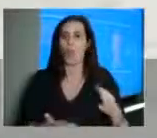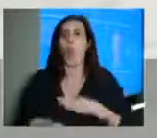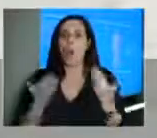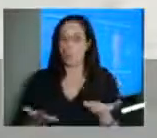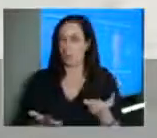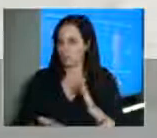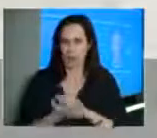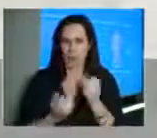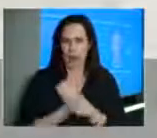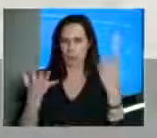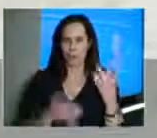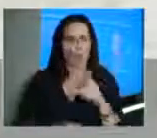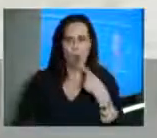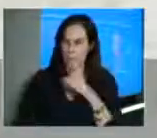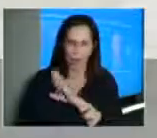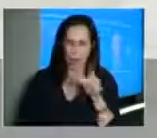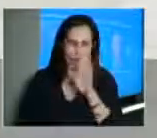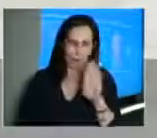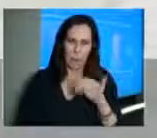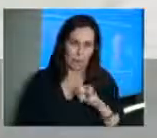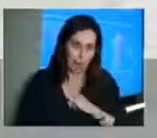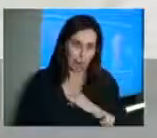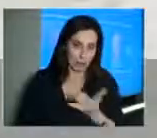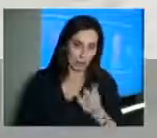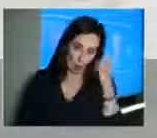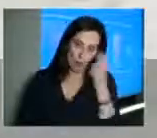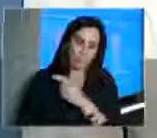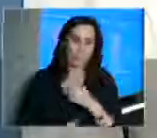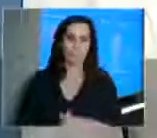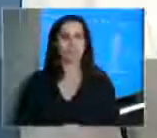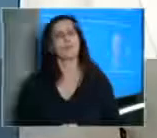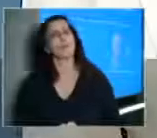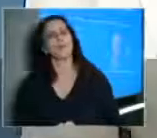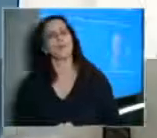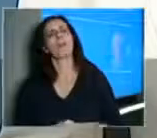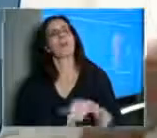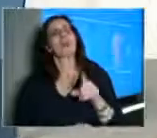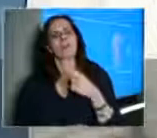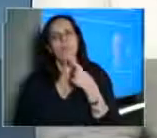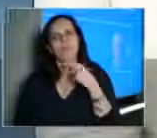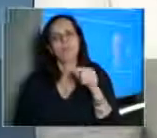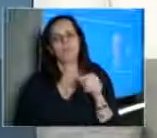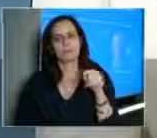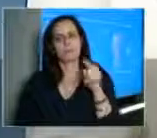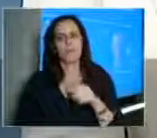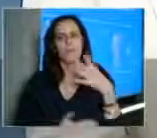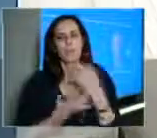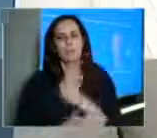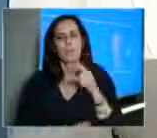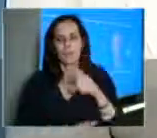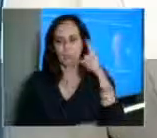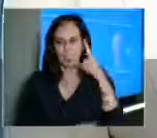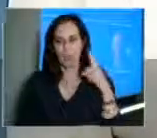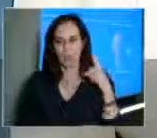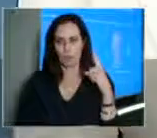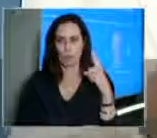היא פשוט מדהימה. לא אמרנו את זה עליו, מעניין שזה עלה בדעתו. אוקיי, אז בוא נדבר על מהות. אתם אומרים שאתם תנצחו ואתם יודעים